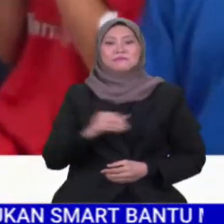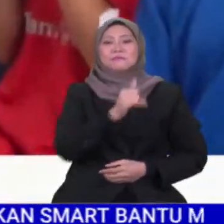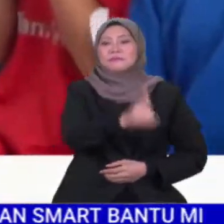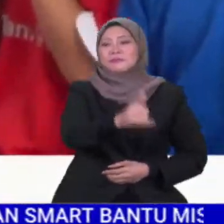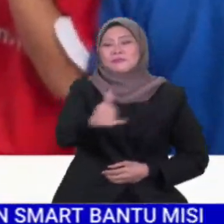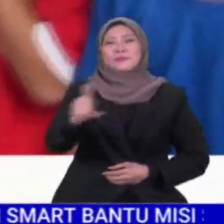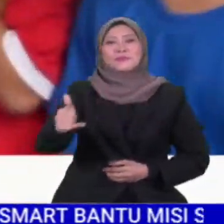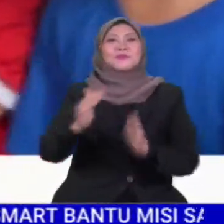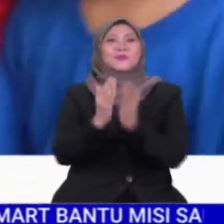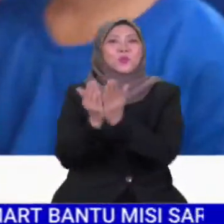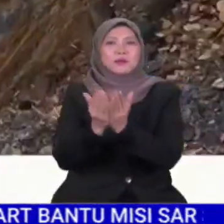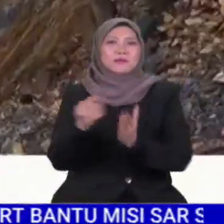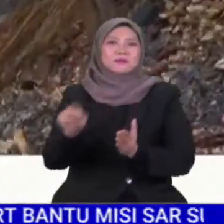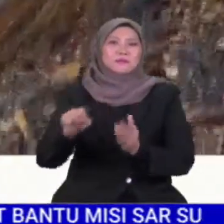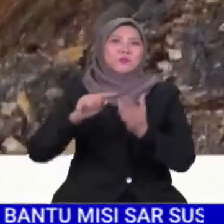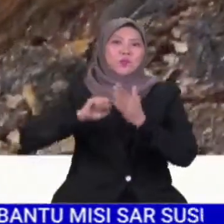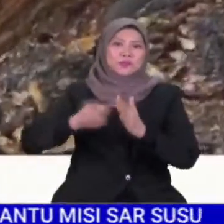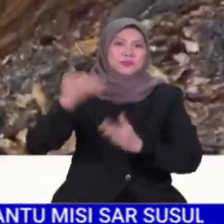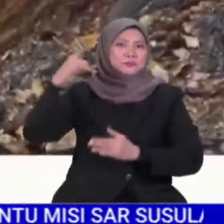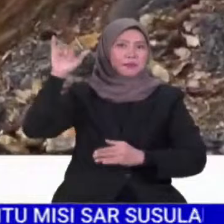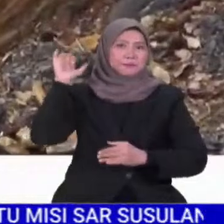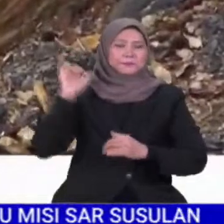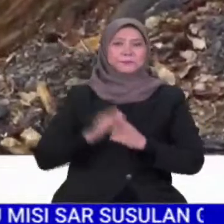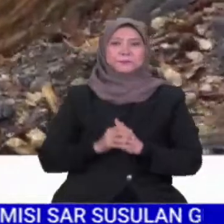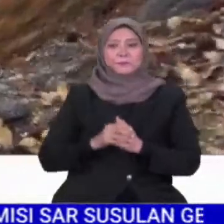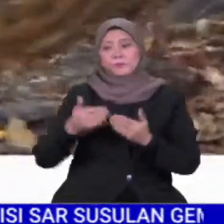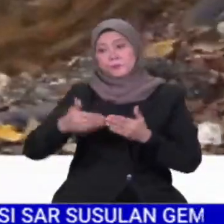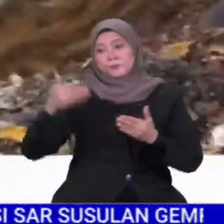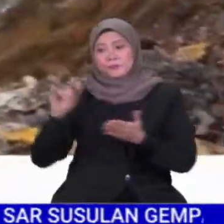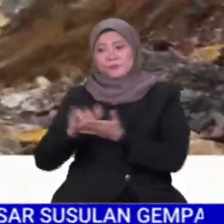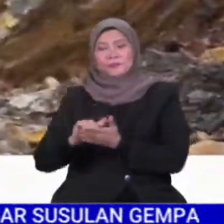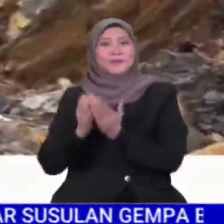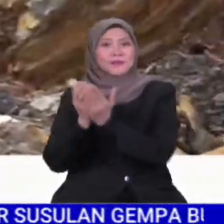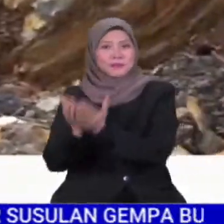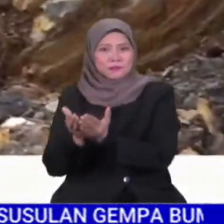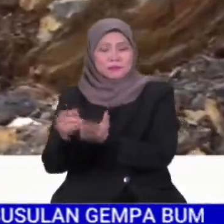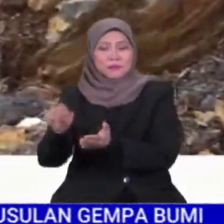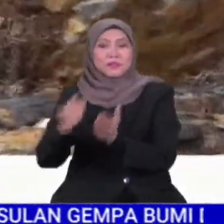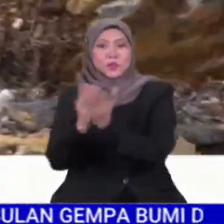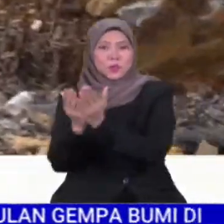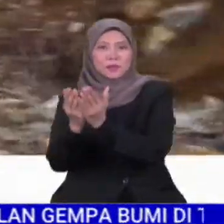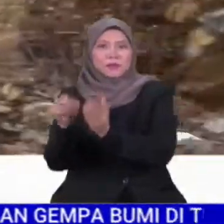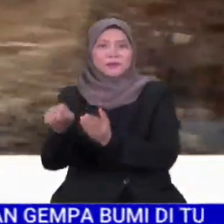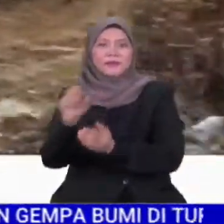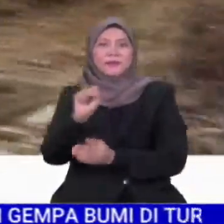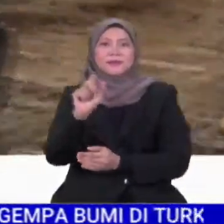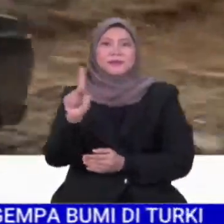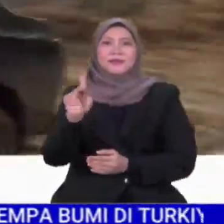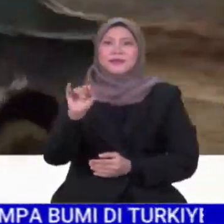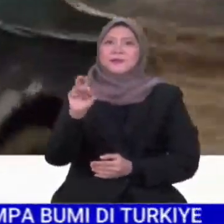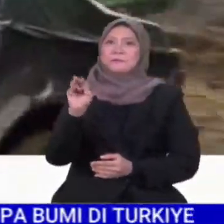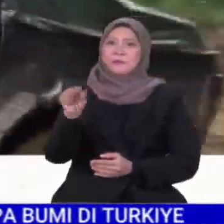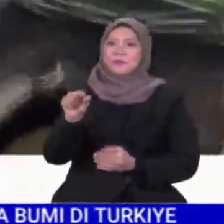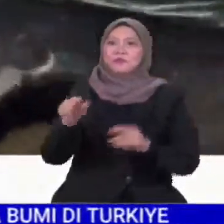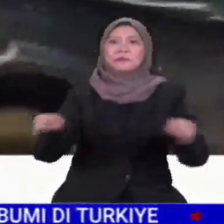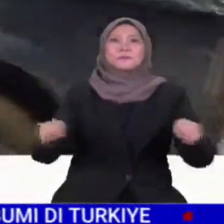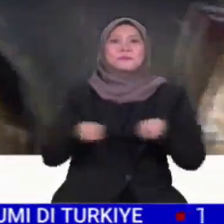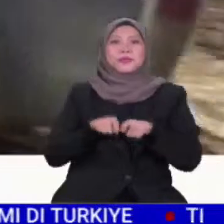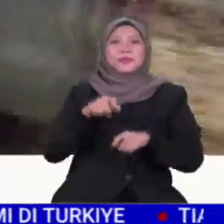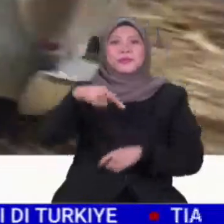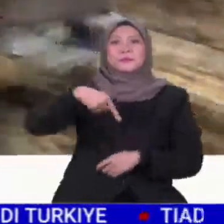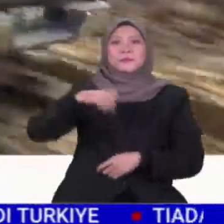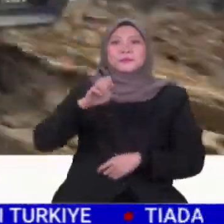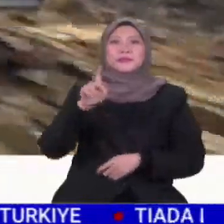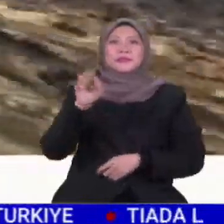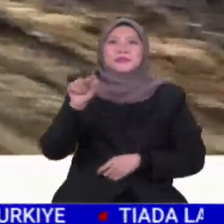sekolah di Baram bermula semalam. Sebelum ke SK Long Pelutan, rombongan itu singgah di SK Ubong Imbang yang terletak di Pekan